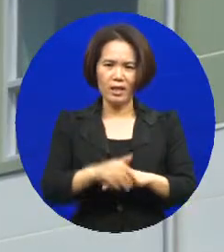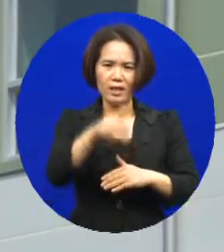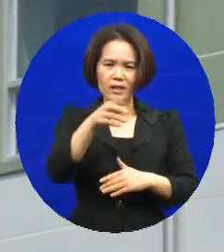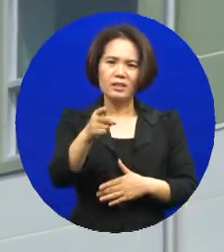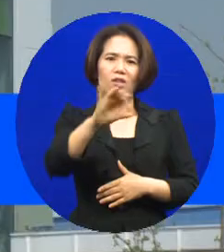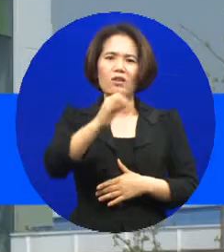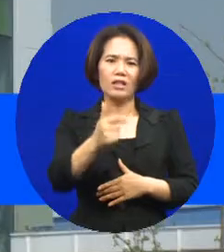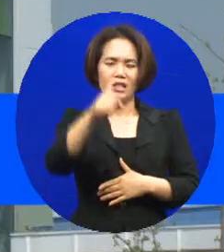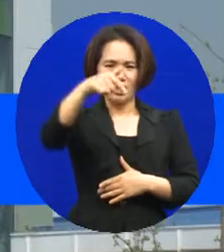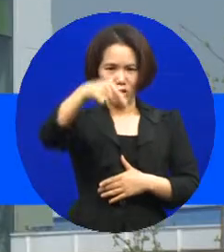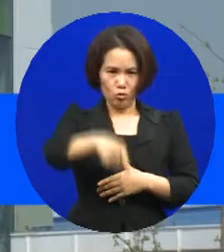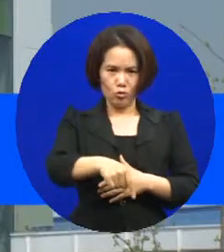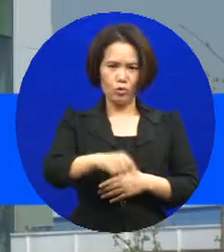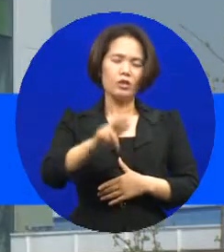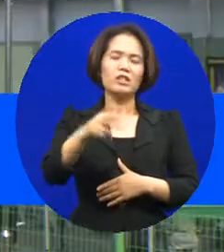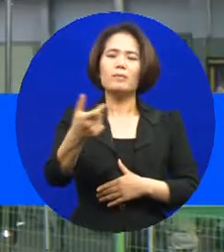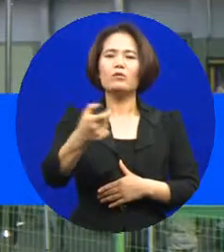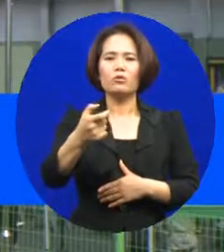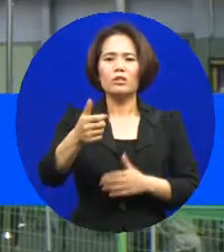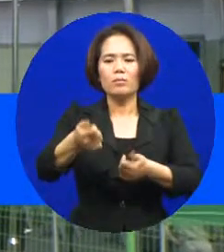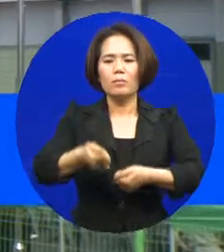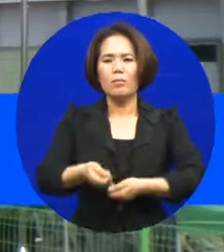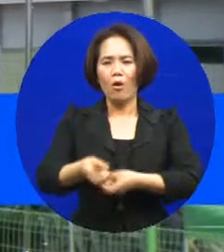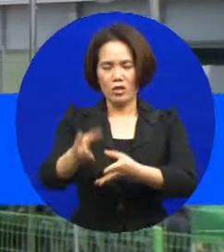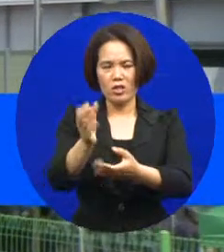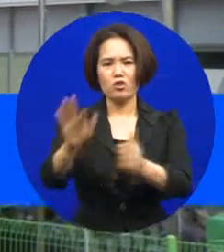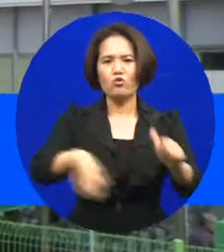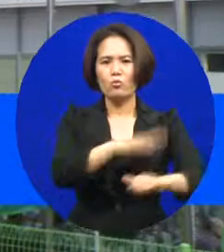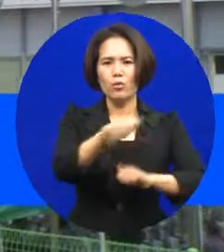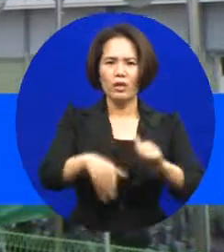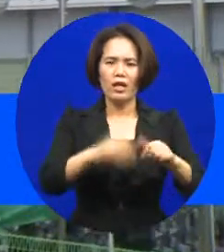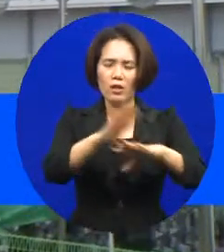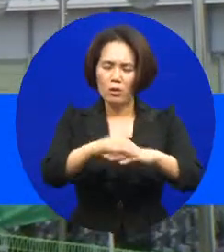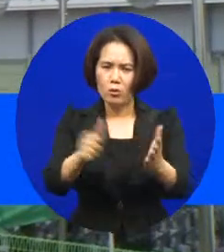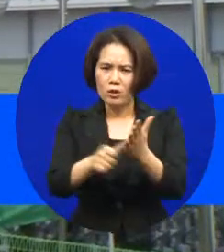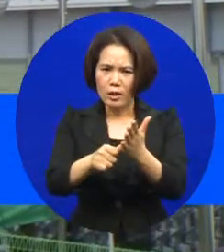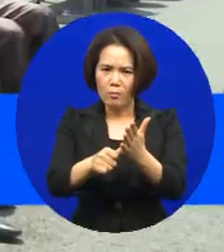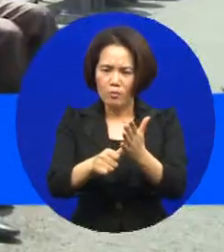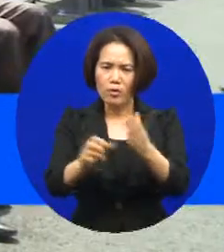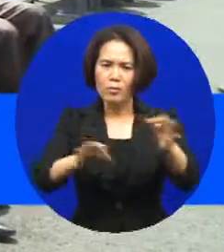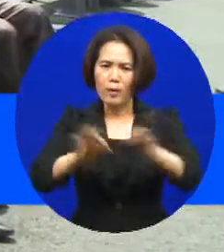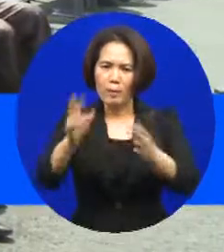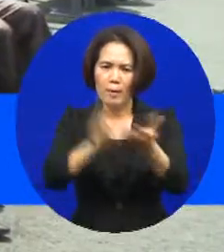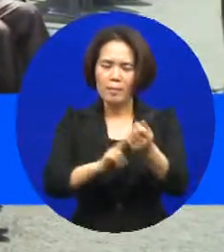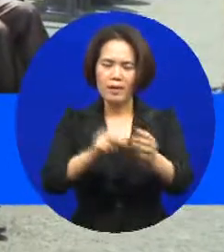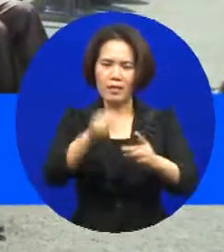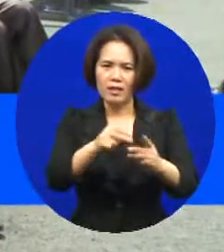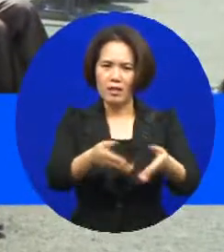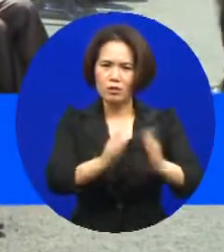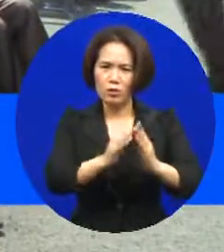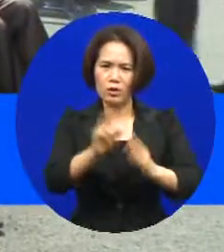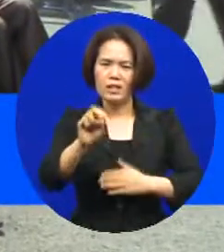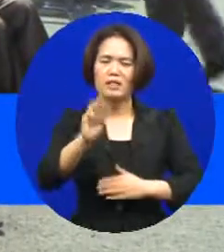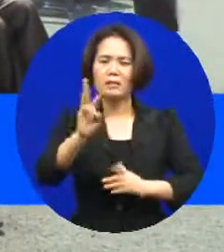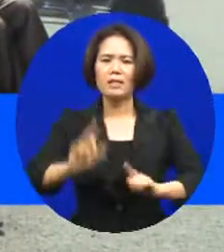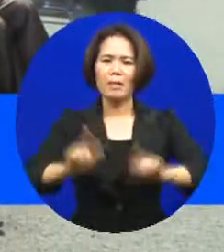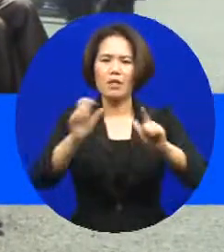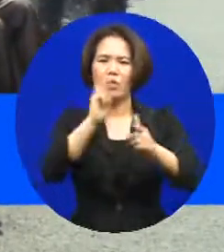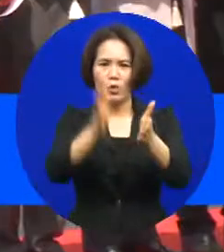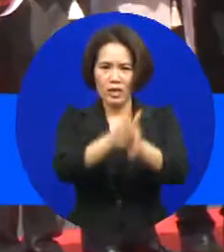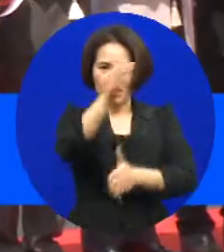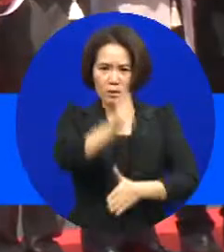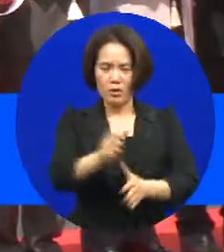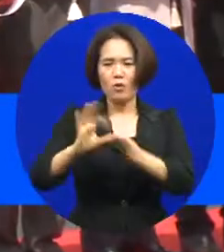처인구 원산면 좌항리 760번지 일대에 농산물 산지 유통센터가 준공돼 23일 용인시장 등